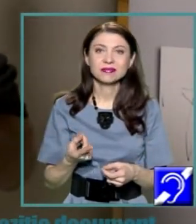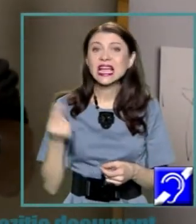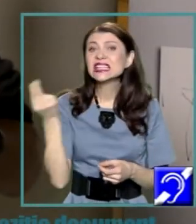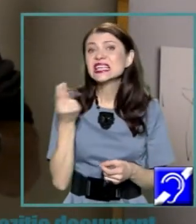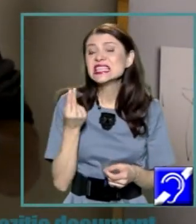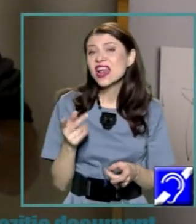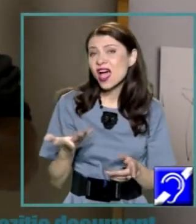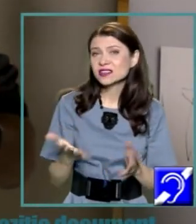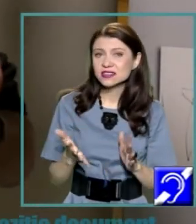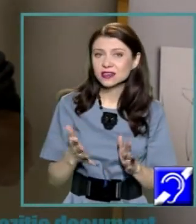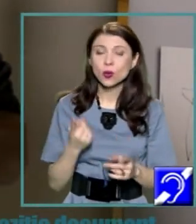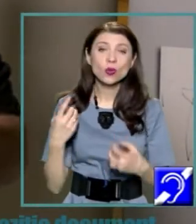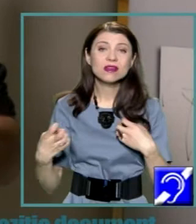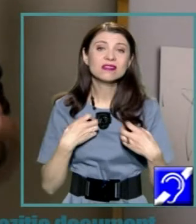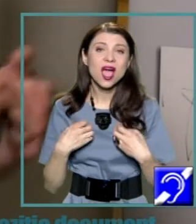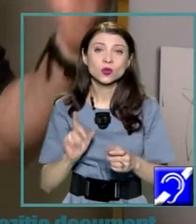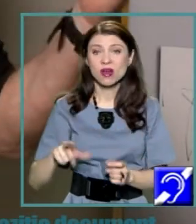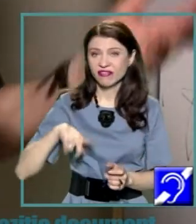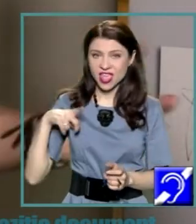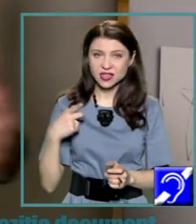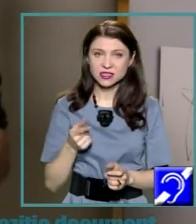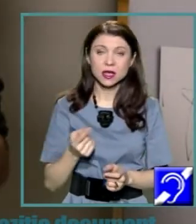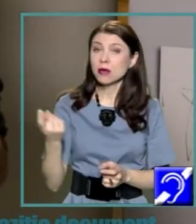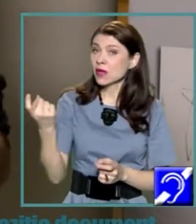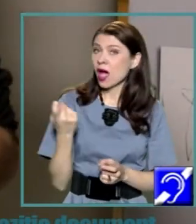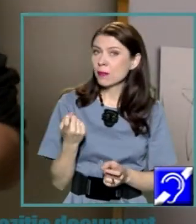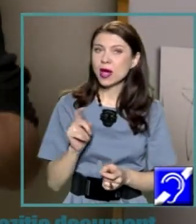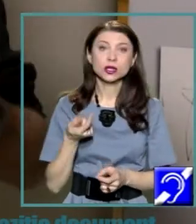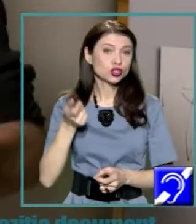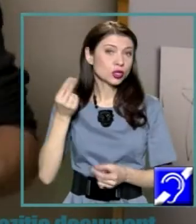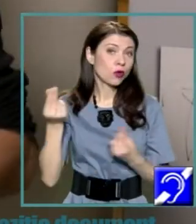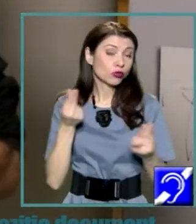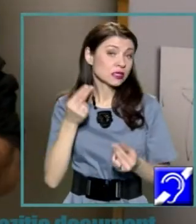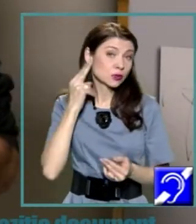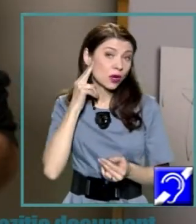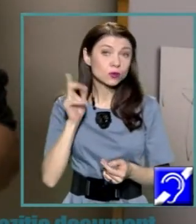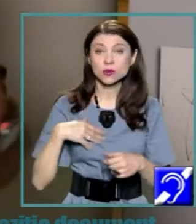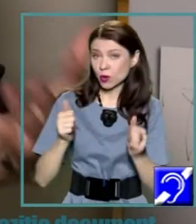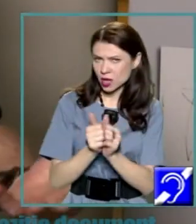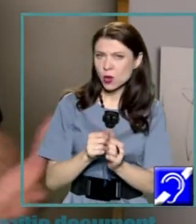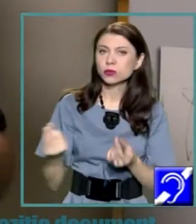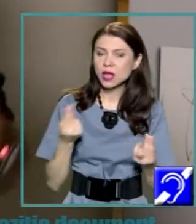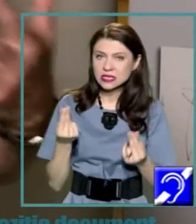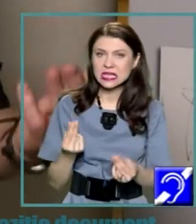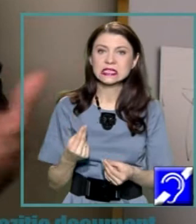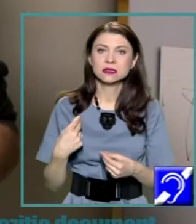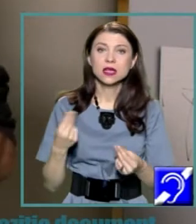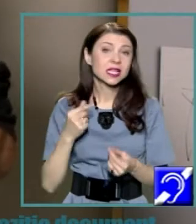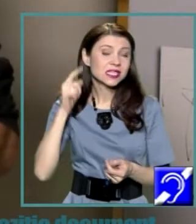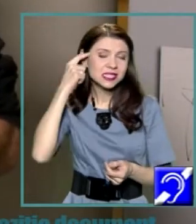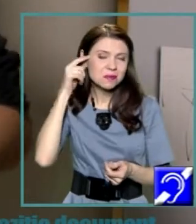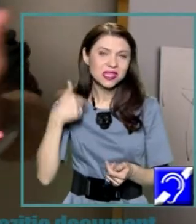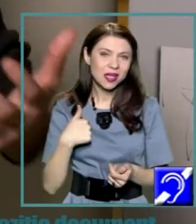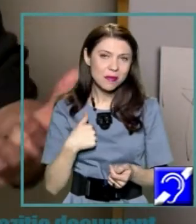desenează într-un fel un teatru al vieții. Apare și Miriam Brăducanu, care dansez și dansez în minte